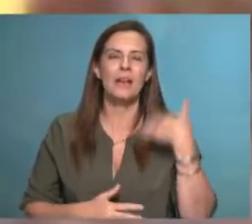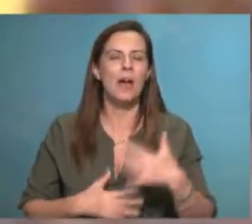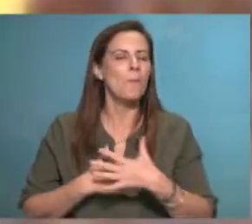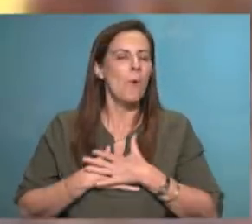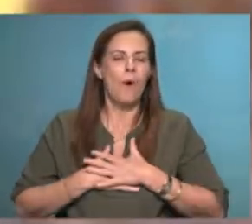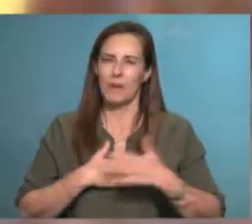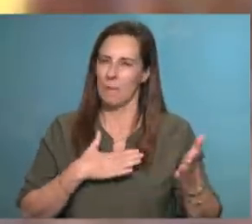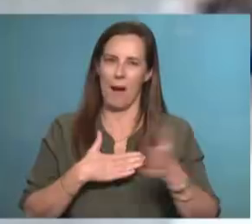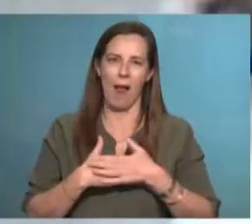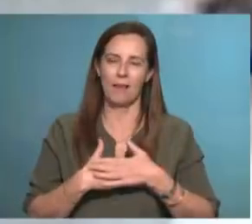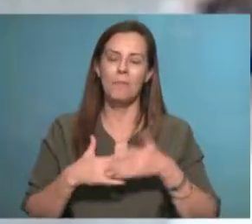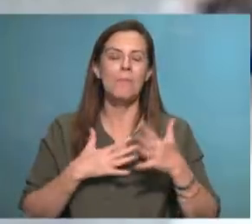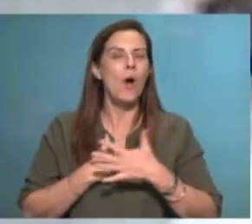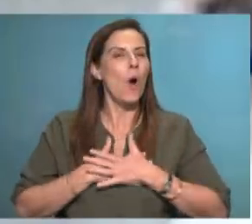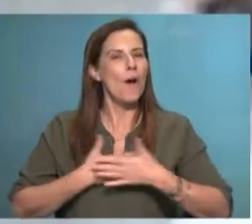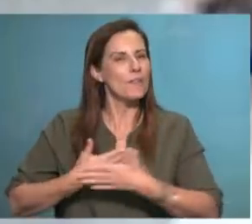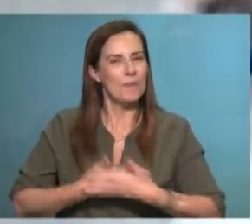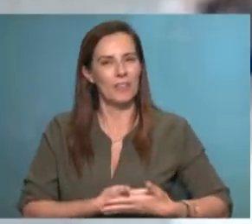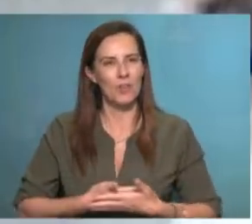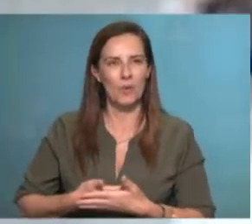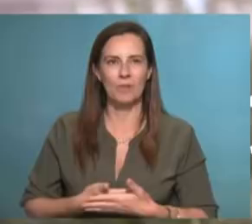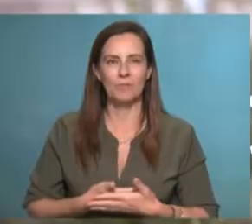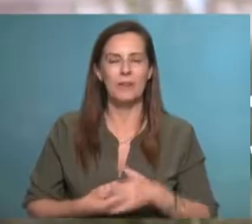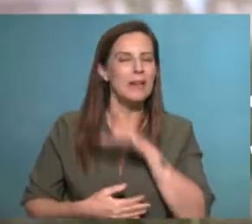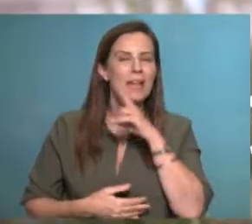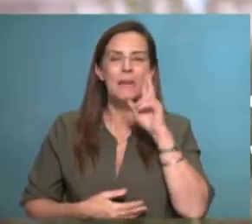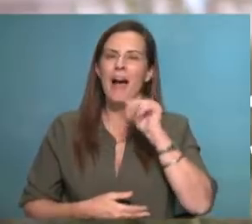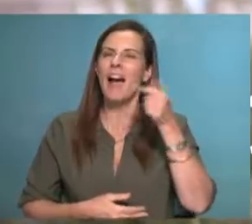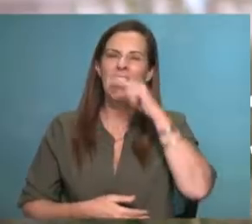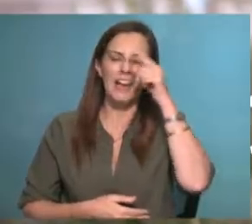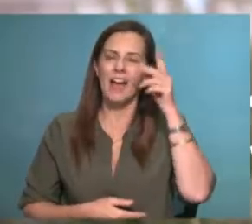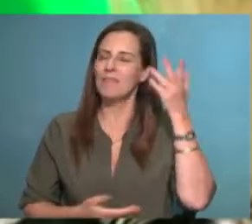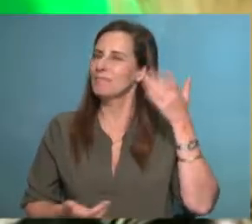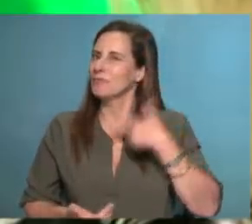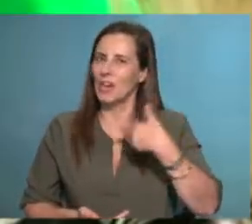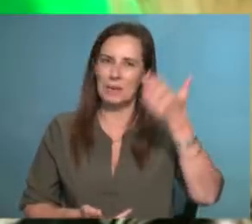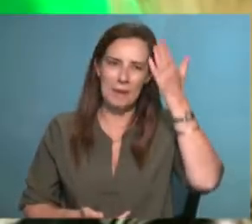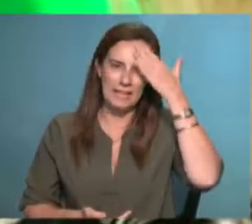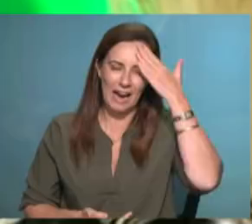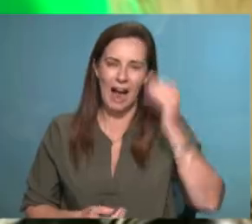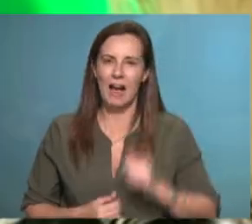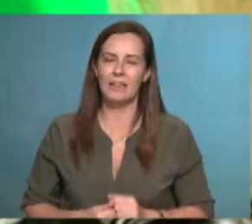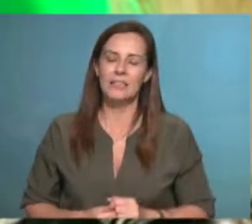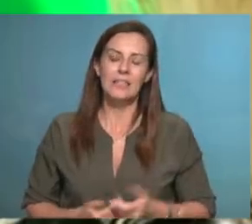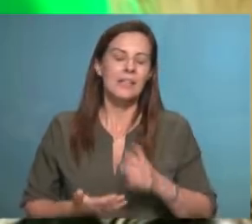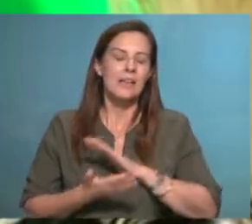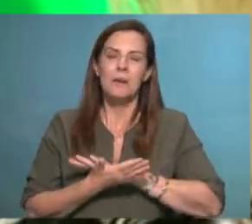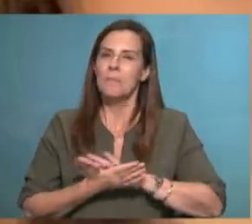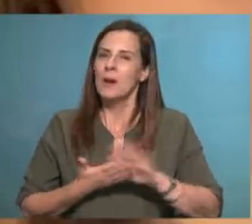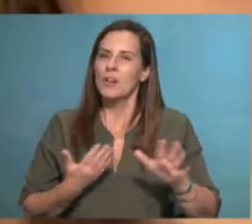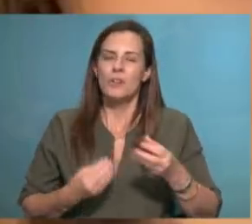בבעלה, מאוהבת בבן שלה, האמא הכי גאה שאני מכירה. פשוט